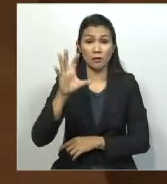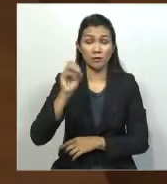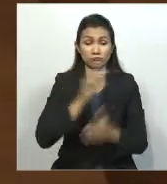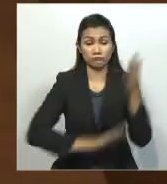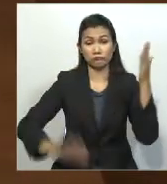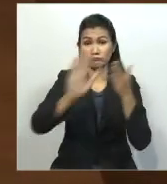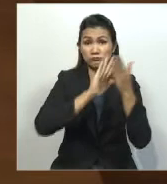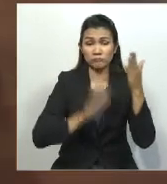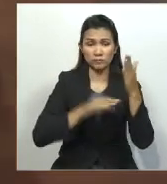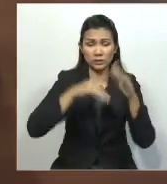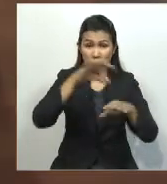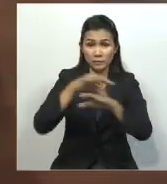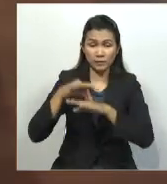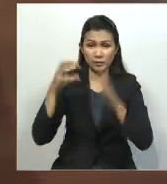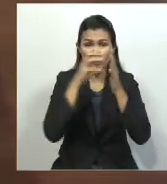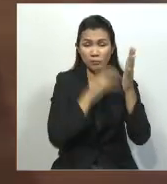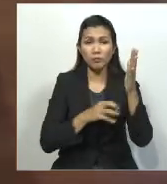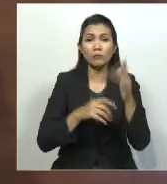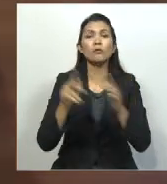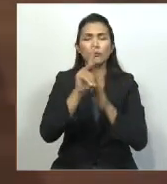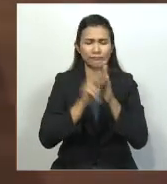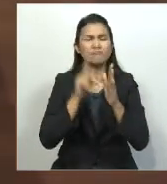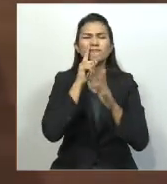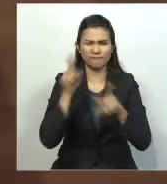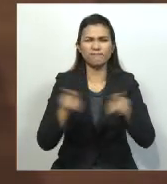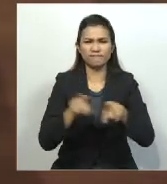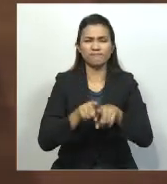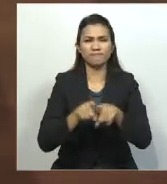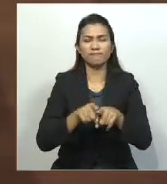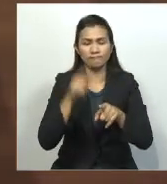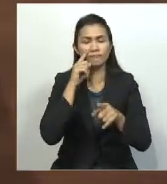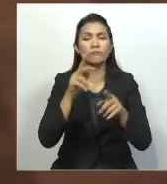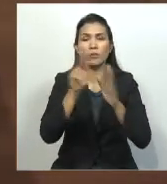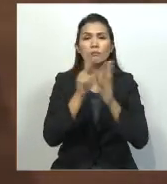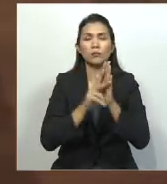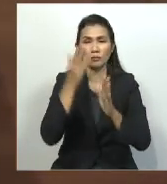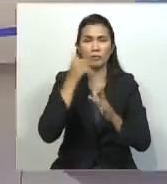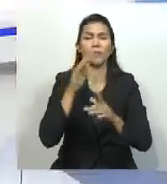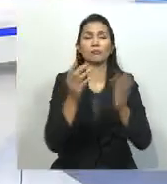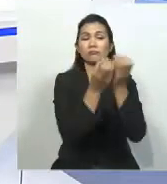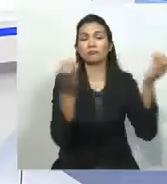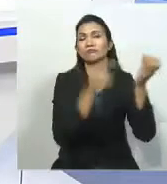เทศที่เป็นเขตเลือกตั้งนะครับกฎหมายหลักๆเนี่ยเหมือนกันอยู่แล้วนะครับจะเหมือนกันหมดเพราะว่าเป็นรัฐธรรมนูญเดียวกันนะครับ